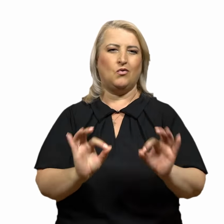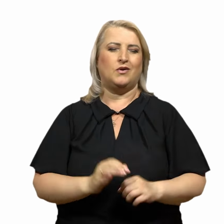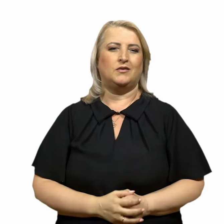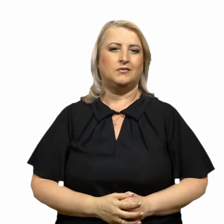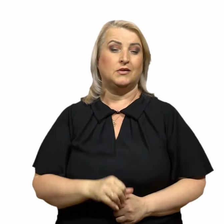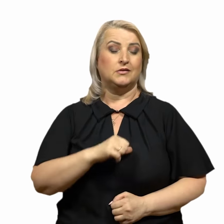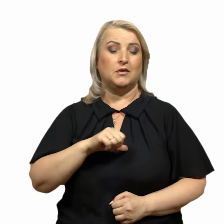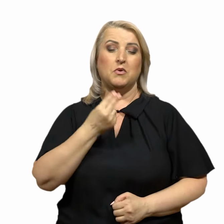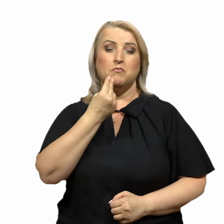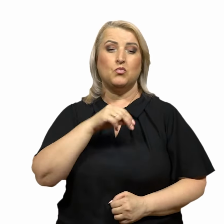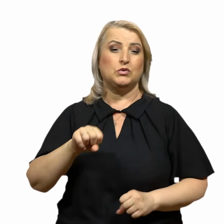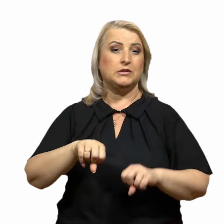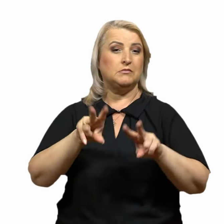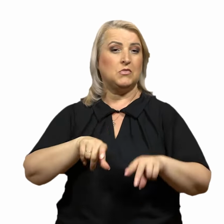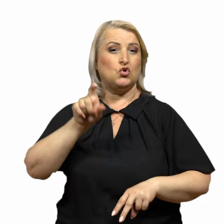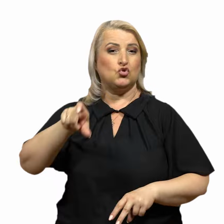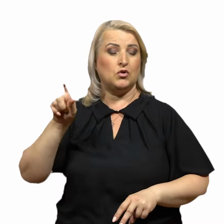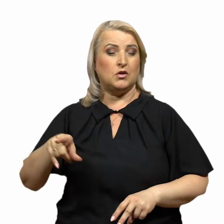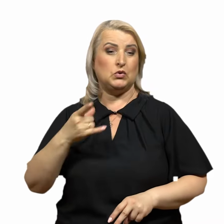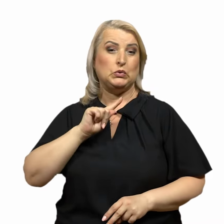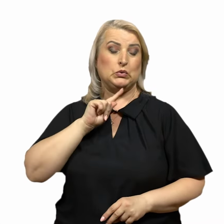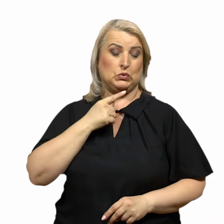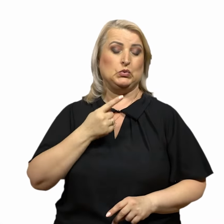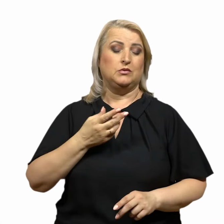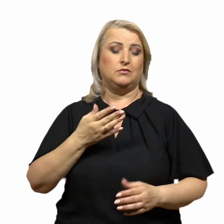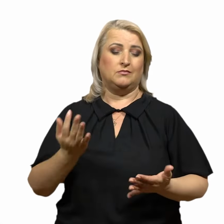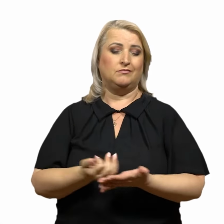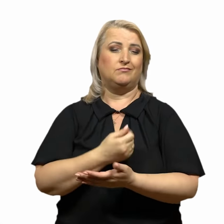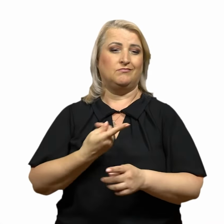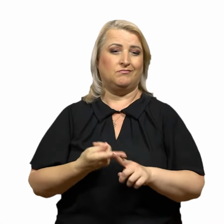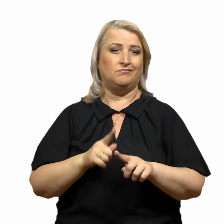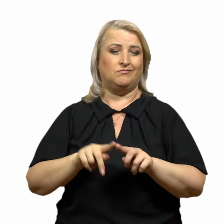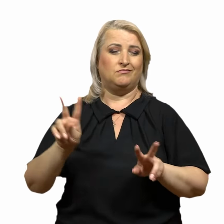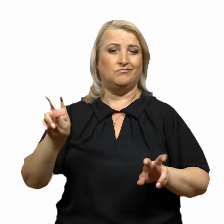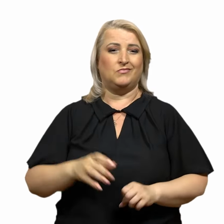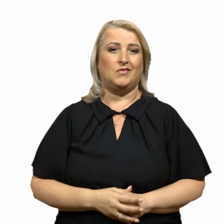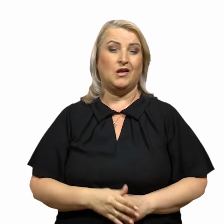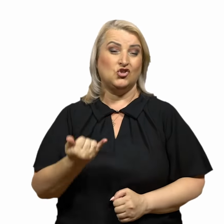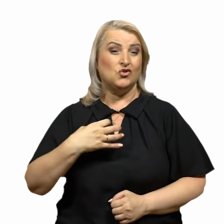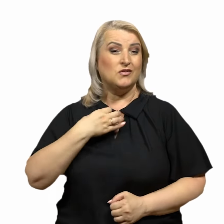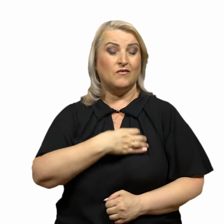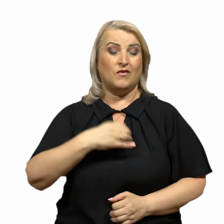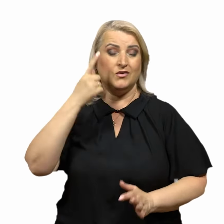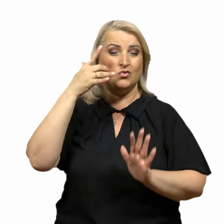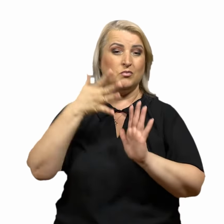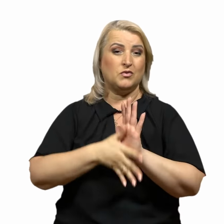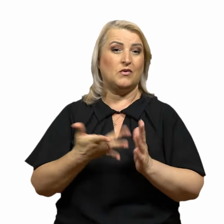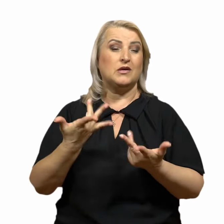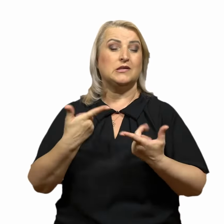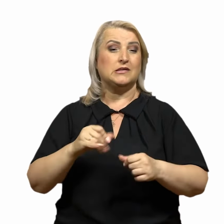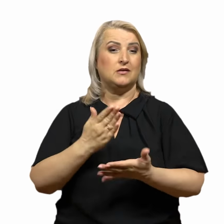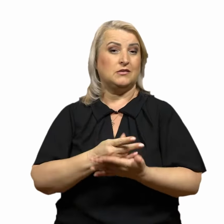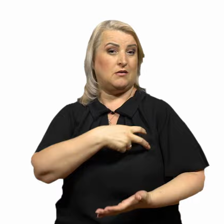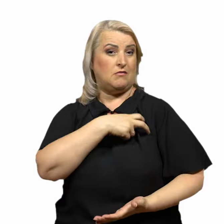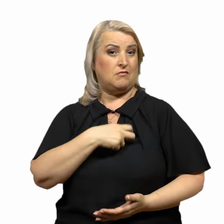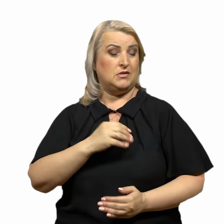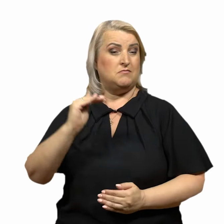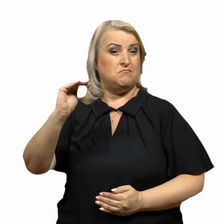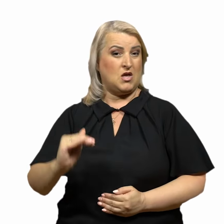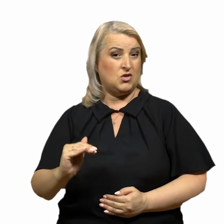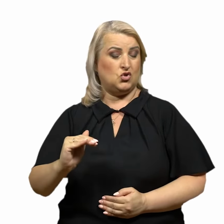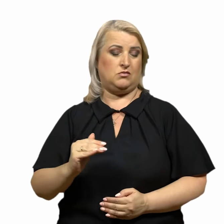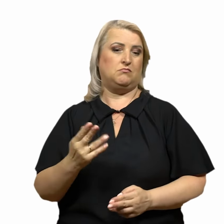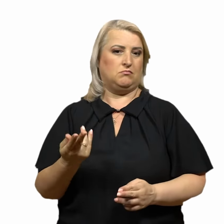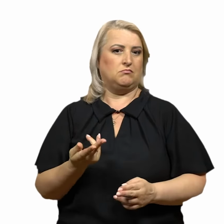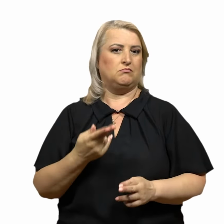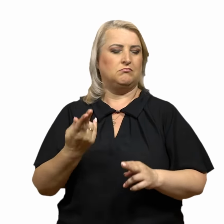cei mai buni specialiști întâmplă la dificultăță în acest sens. Acum pentru tine este important să înțelegi că unde ai un risc mai scăzut, adică o siguranță mai